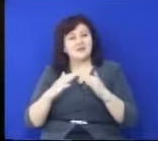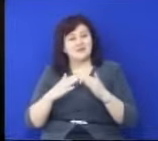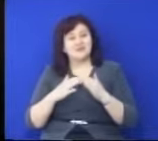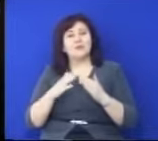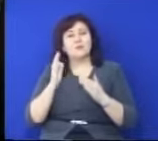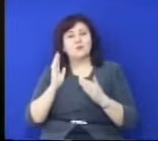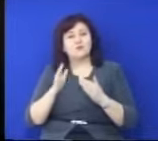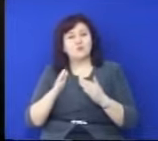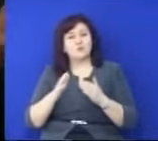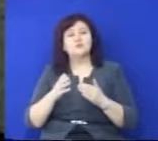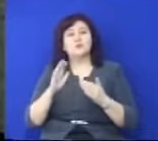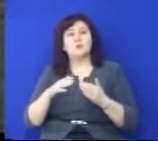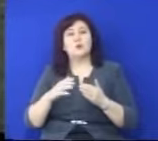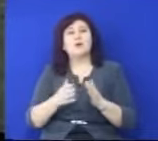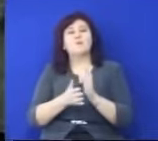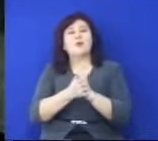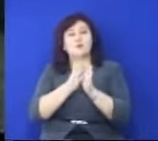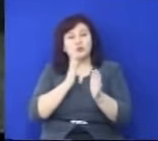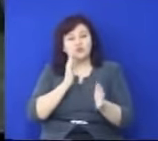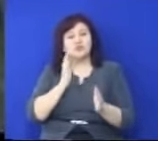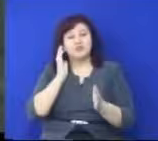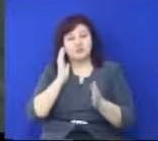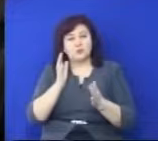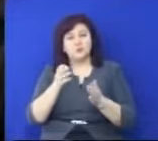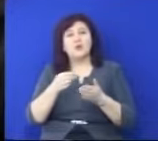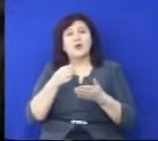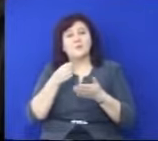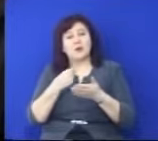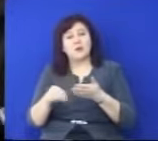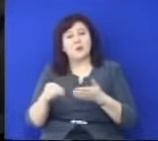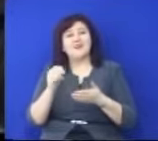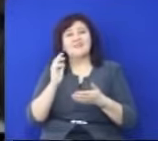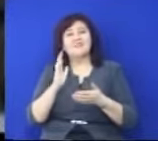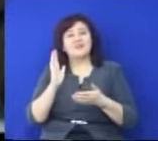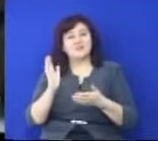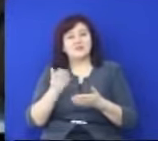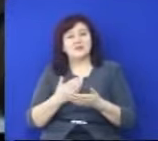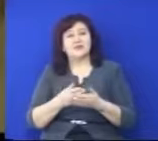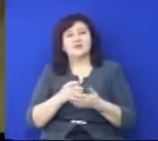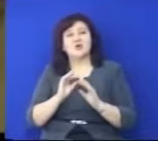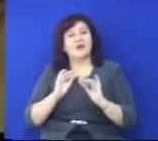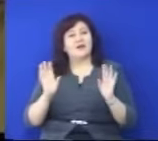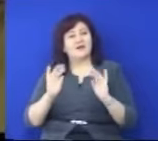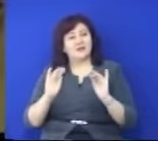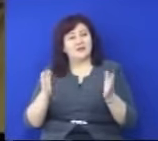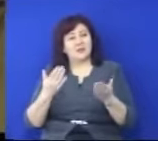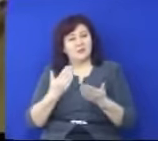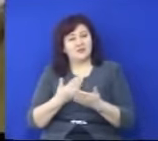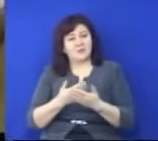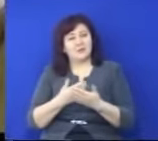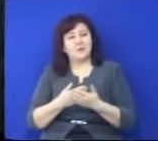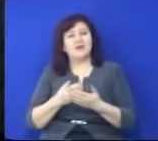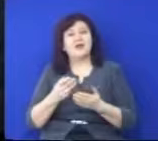берілетін болады. Оған жер кезегінде тұрған азаматтар қатыса алады. Шарт бойынша алғашқы жарна ретінде баспана